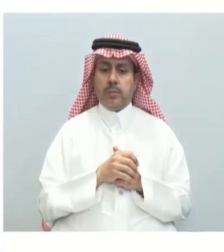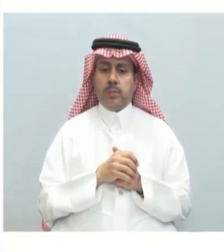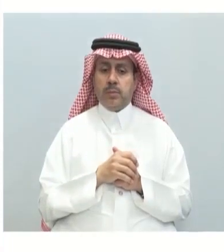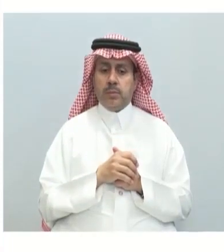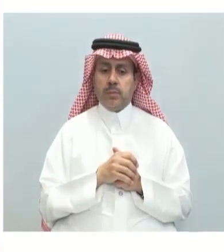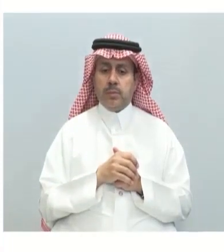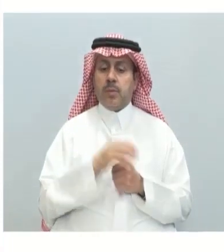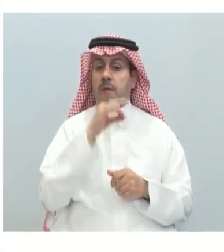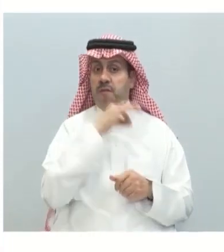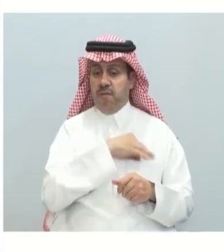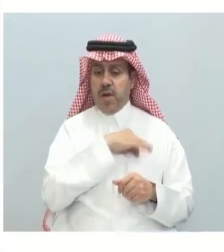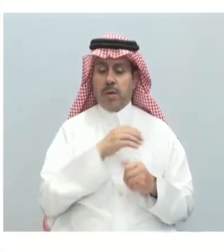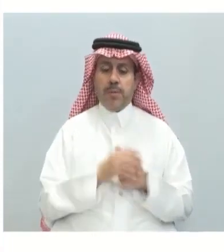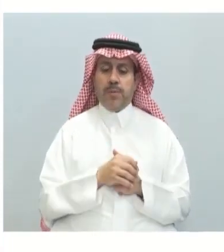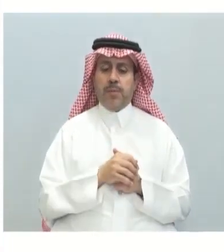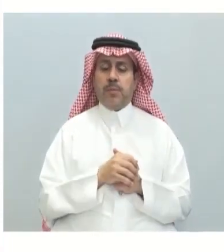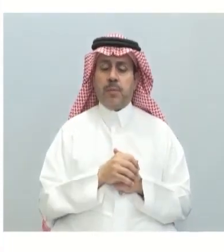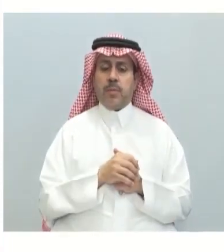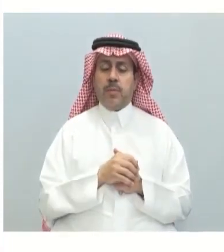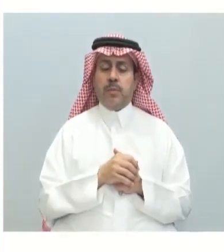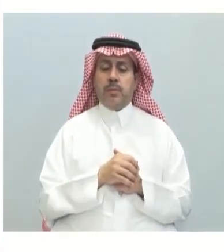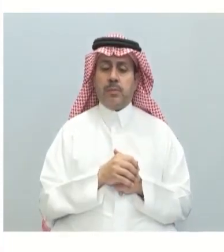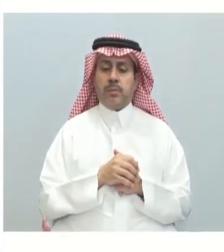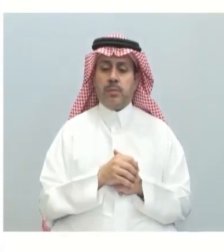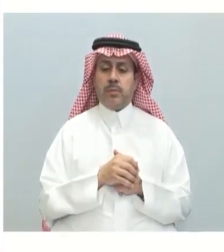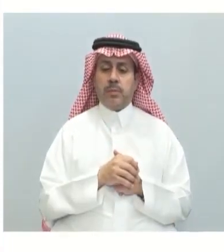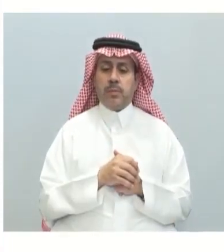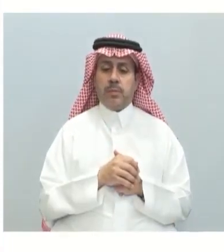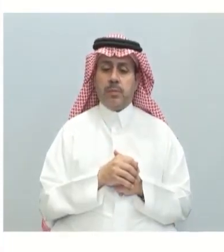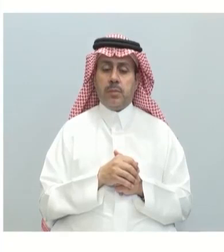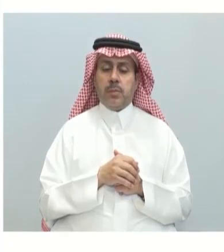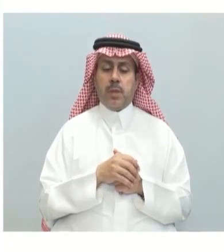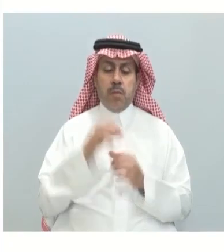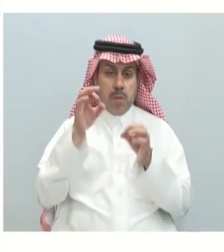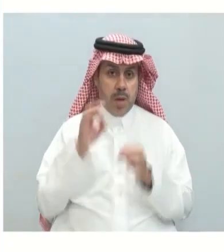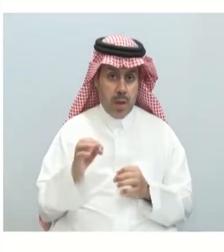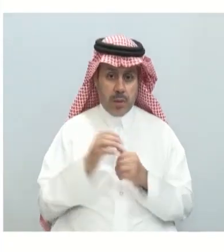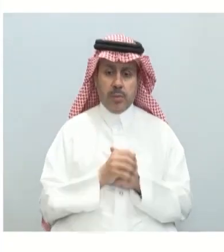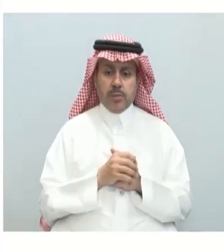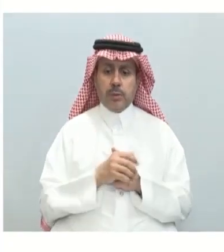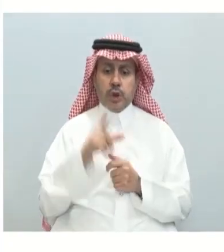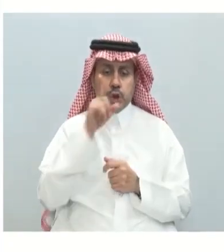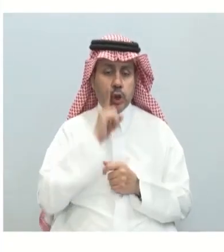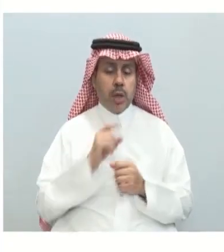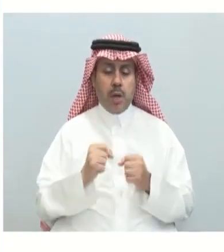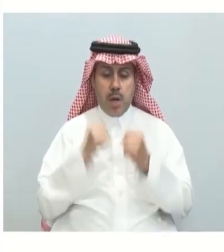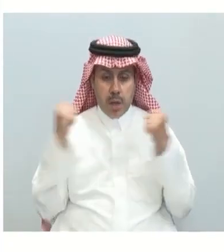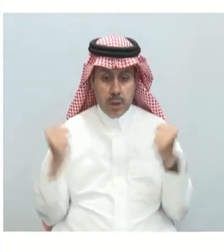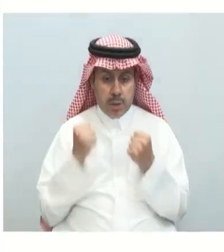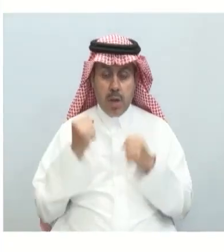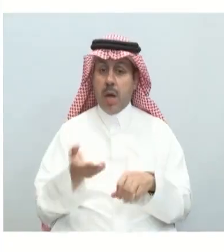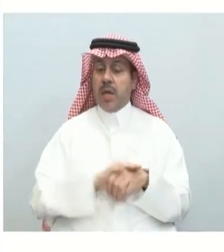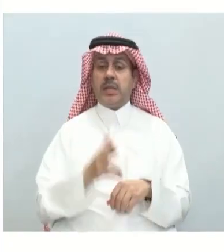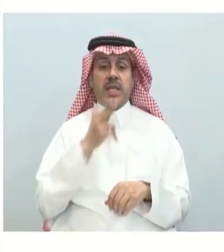على فائده اخرى من الفوائد المستنبطه من الايتين اللين معنا وهي الشيطان حريص